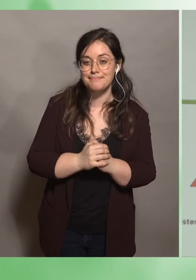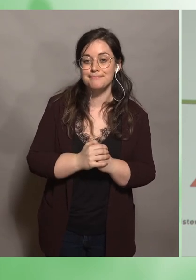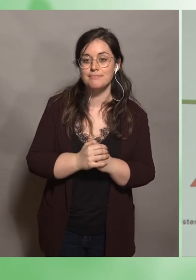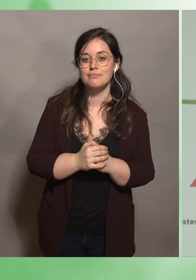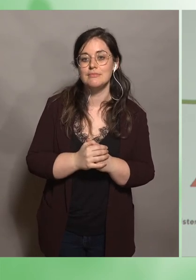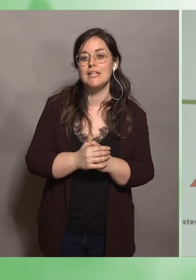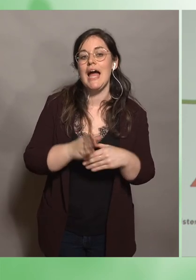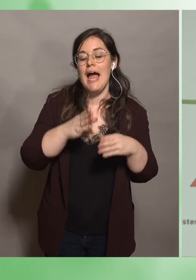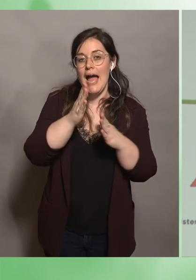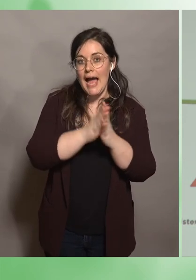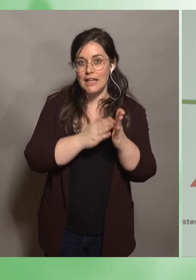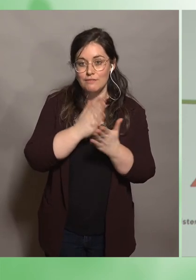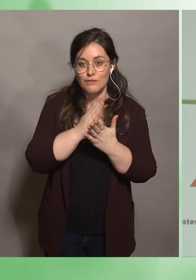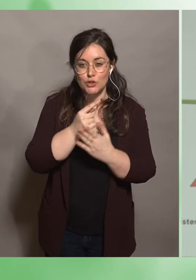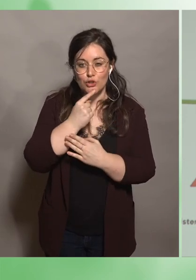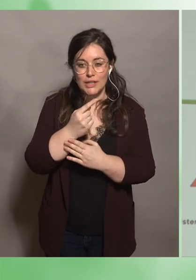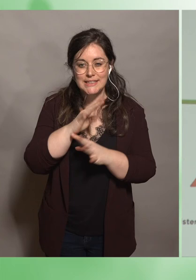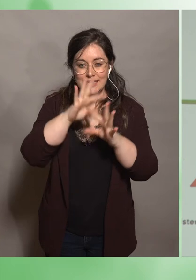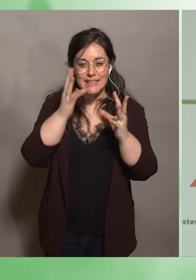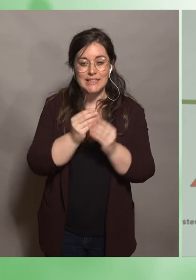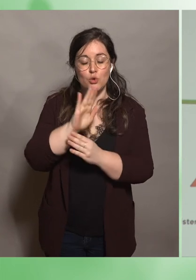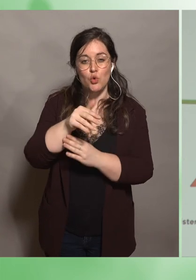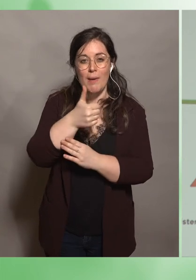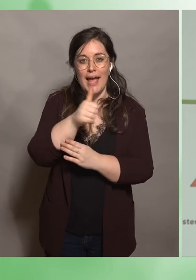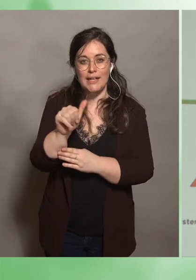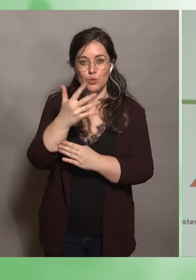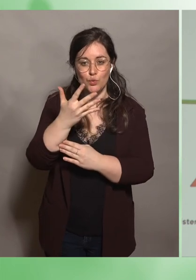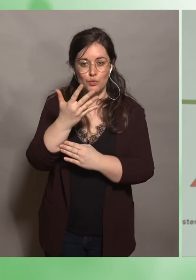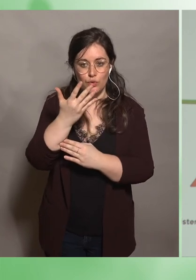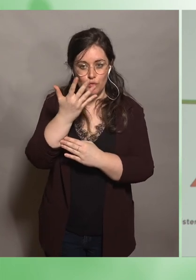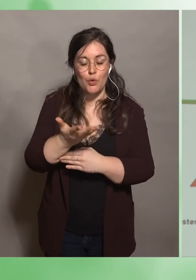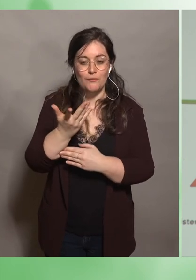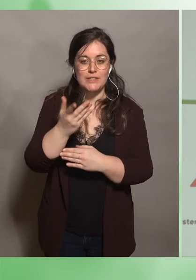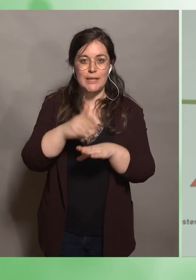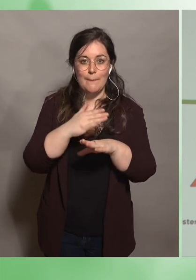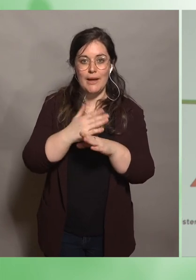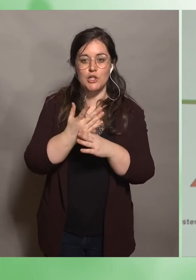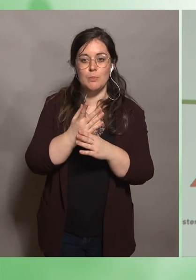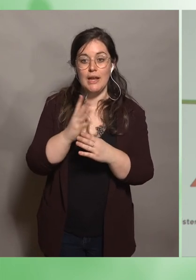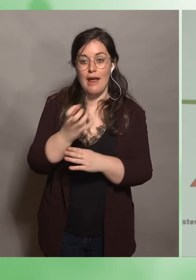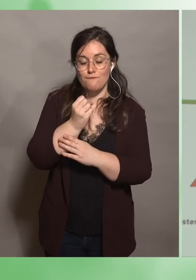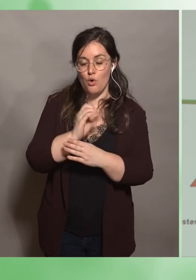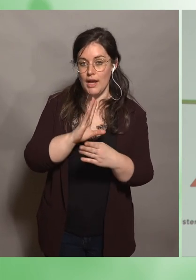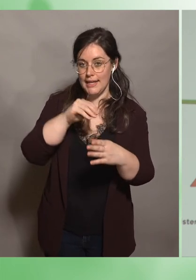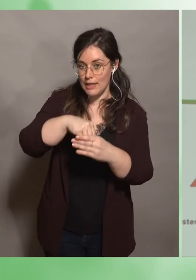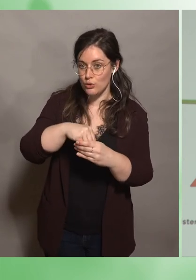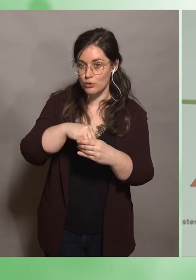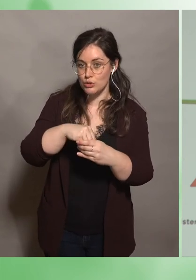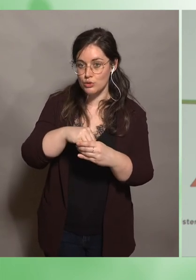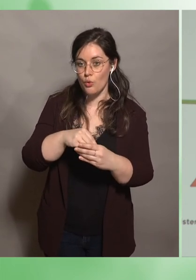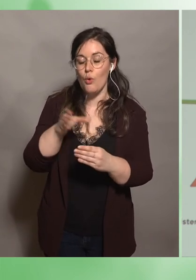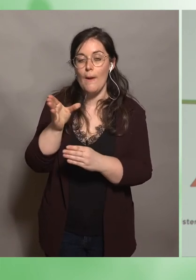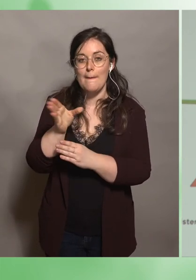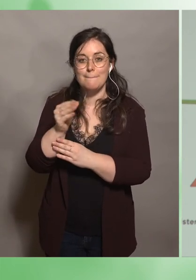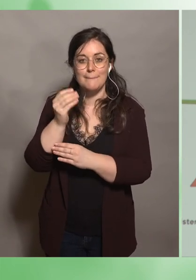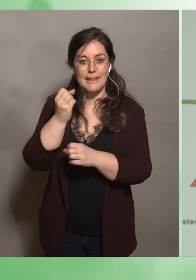wie eingangs schon erwähnt, über 150 Beispiele schon gehabt der erfolgreichen Inklusion von Mitarbeiterinnen mit Behinderungen in